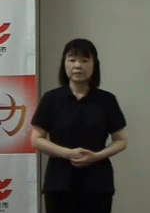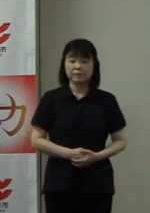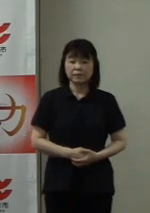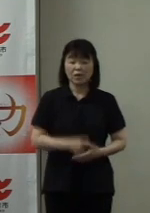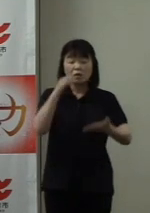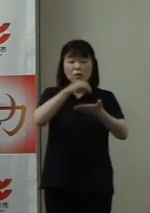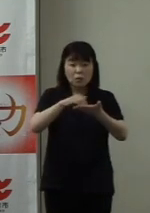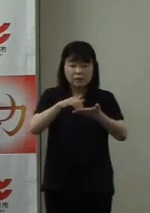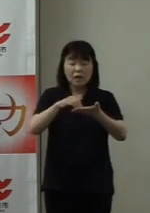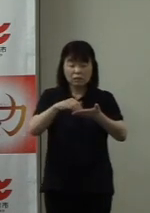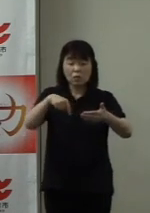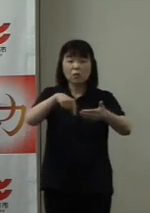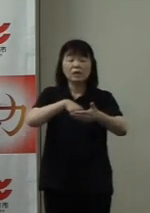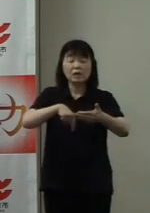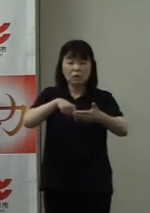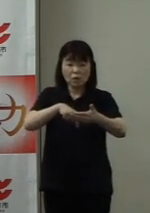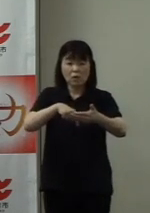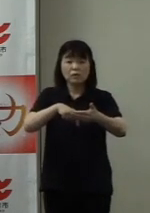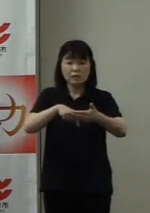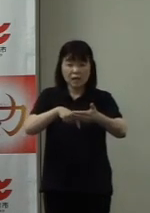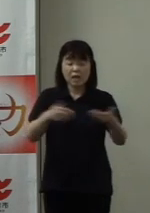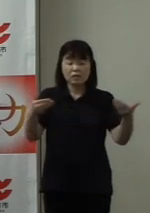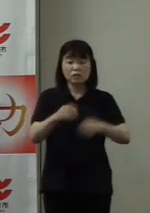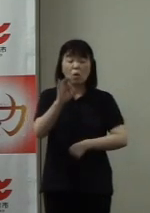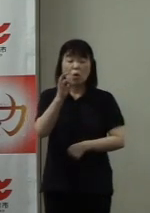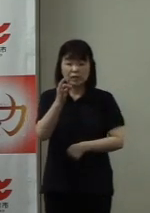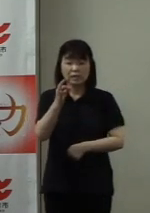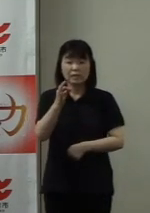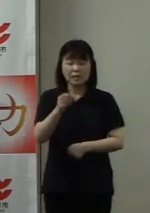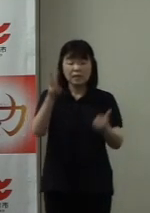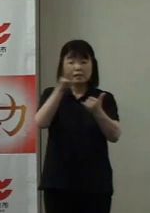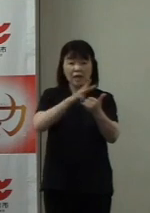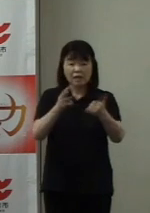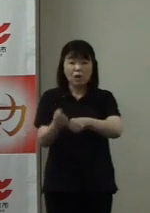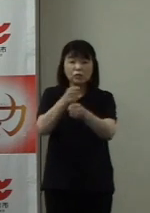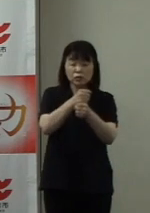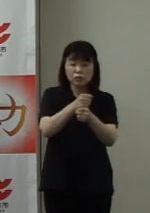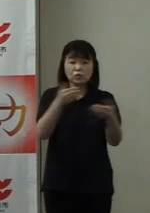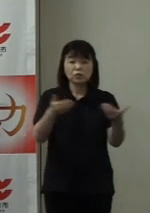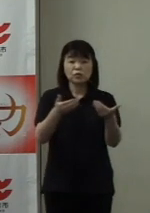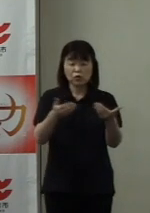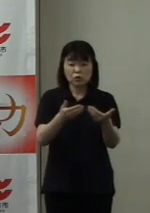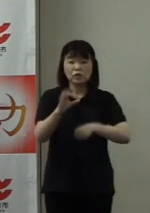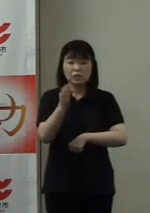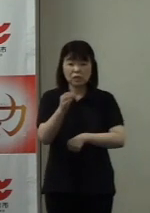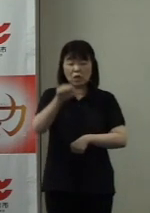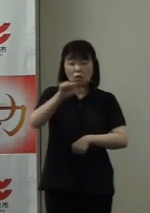予算の内訳でありますが、事業費としては災害復旧事業に